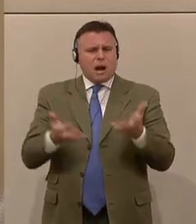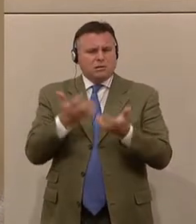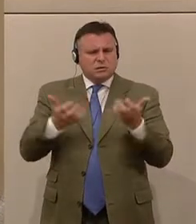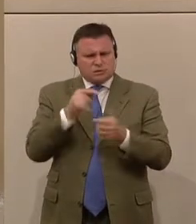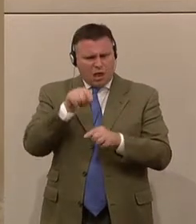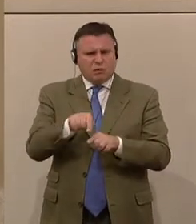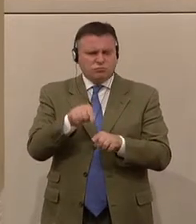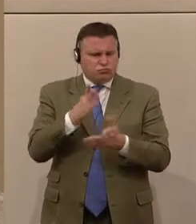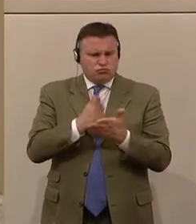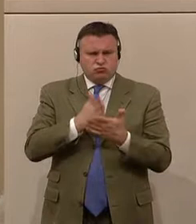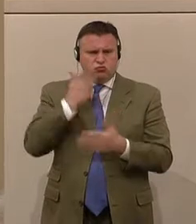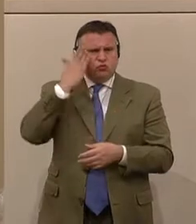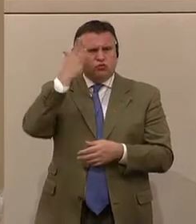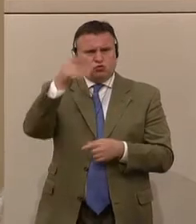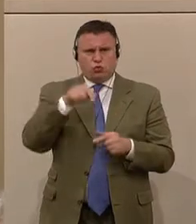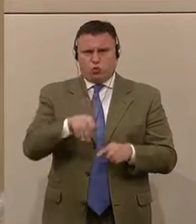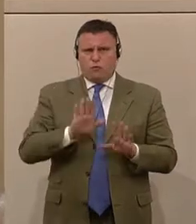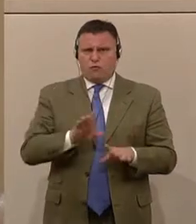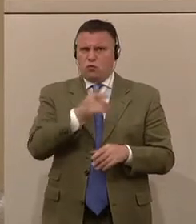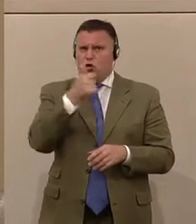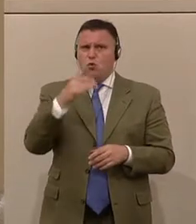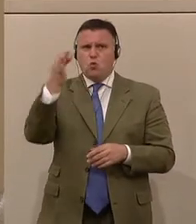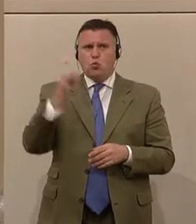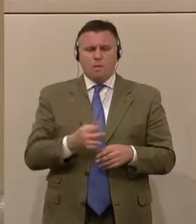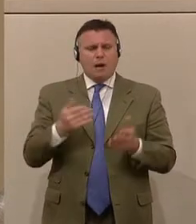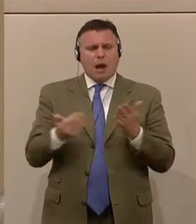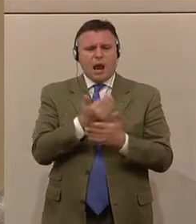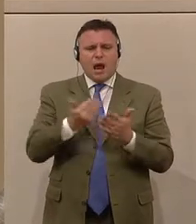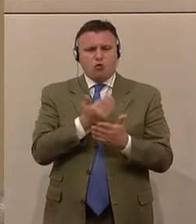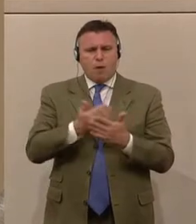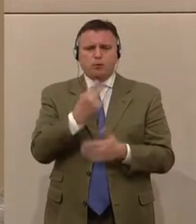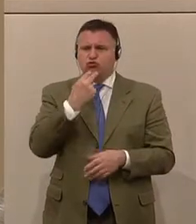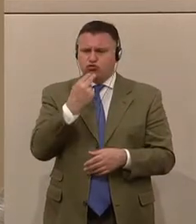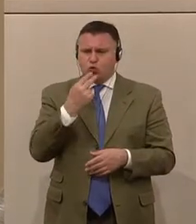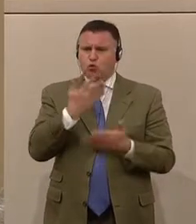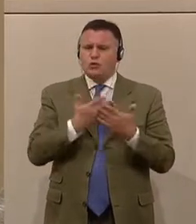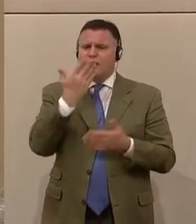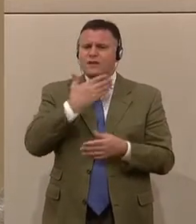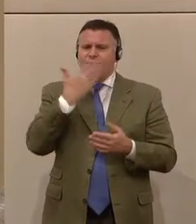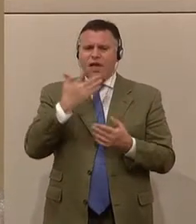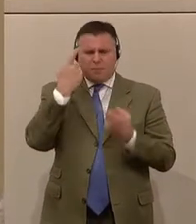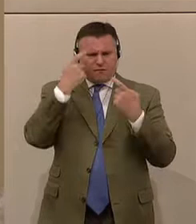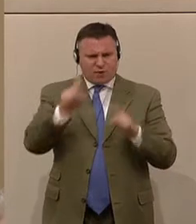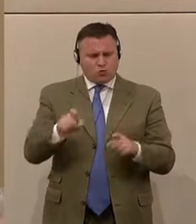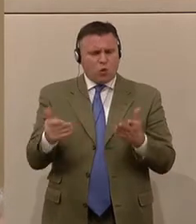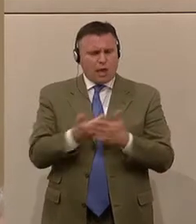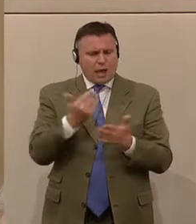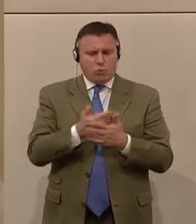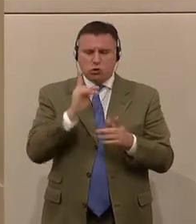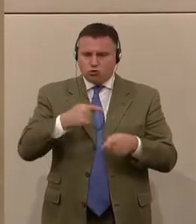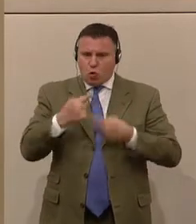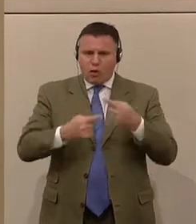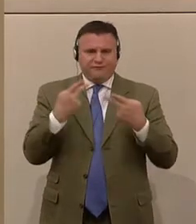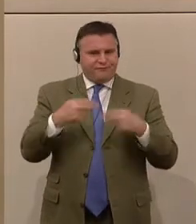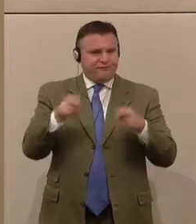Industrie sollen auch in Zukunft zur Erreichung des 100% erneuerbaren Stromziels und der Wärmeversorgung aus erneuerbaren Quellen